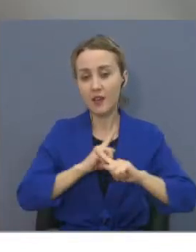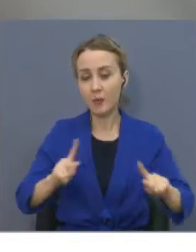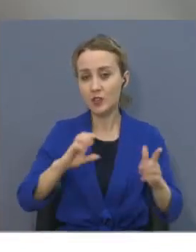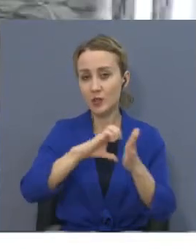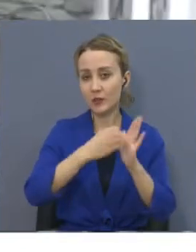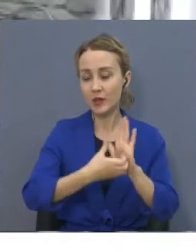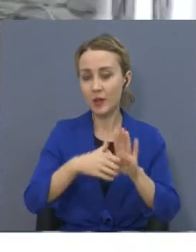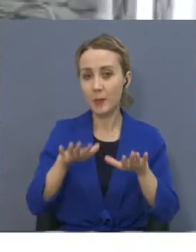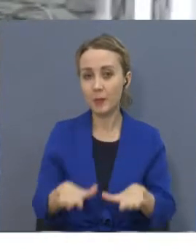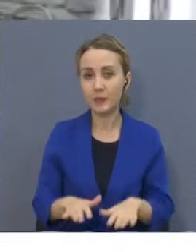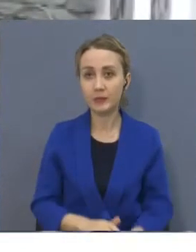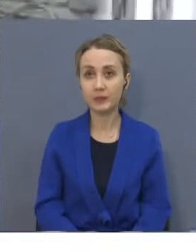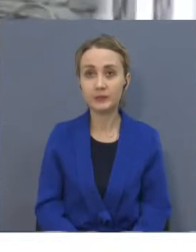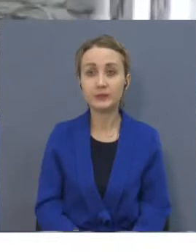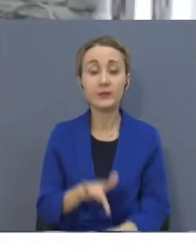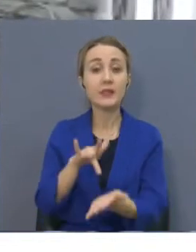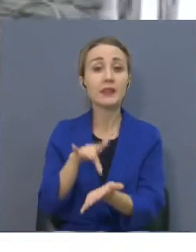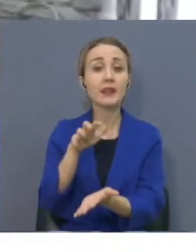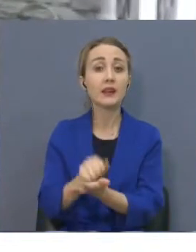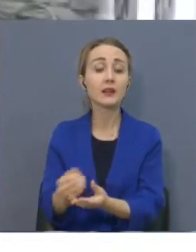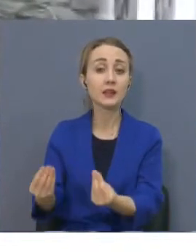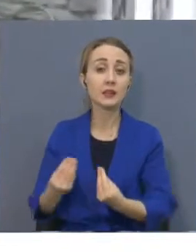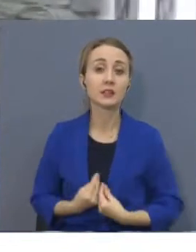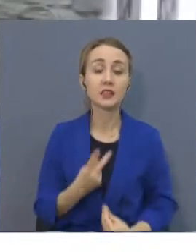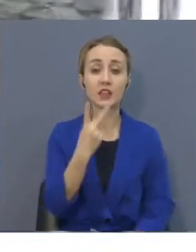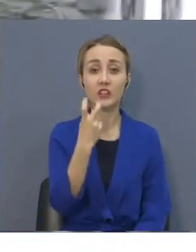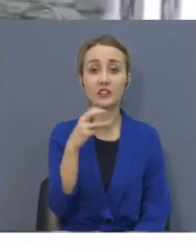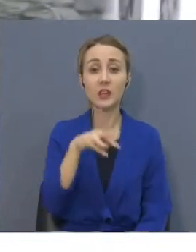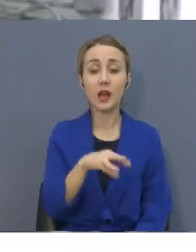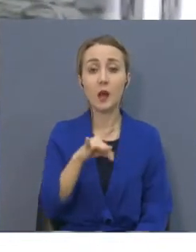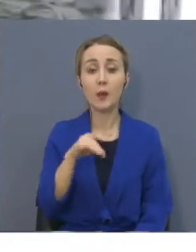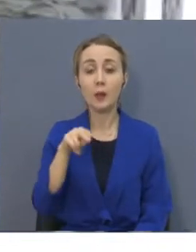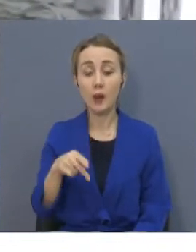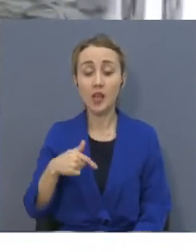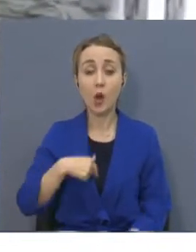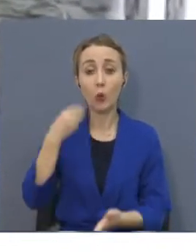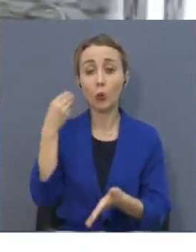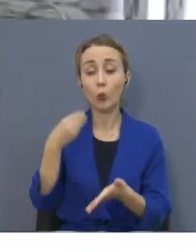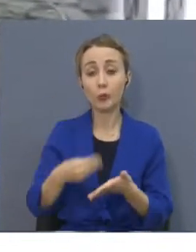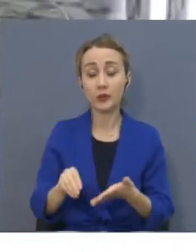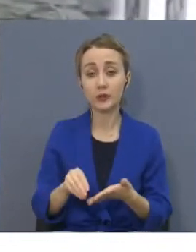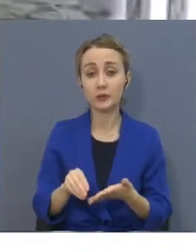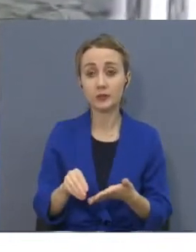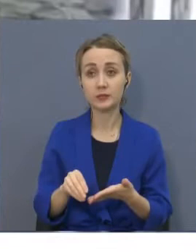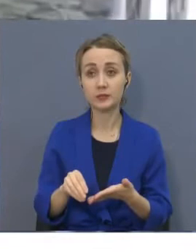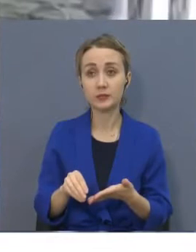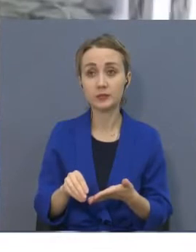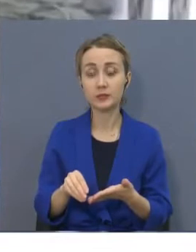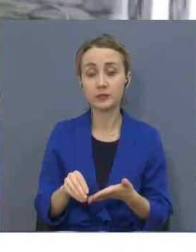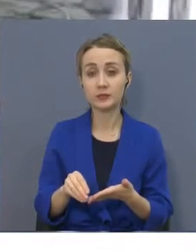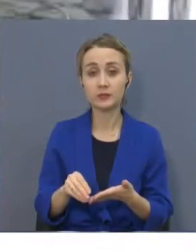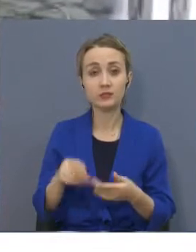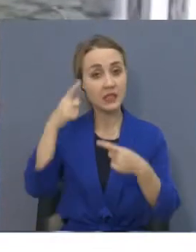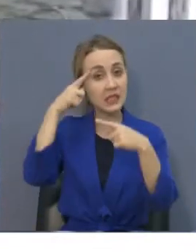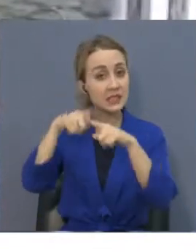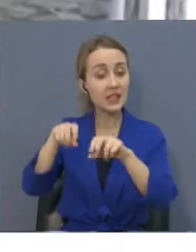салона. Центр занятости мне выделил 200 МРП. На выделенные средства я купила косметологические аппараты